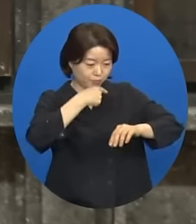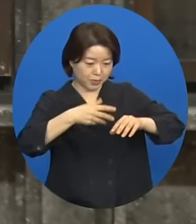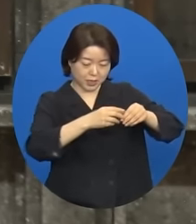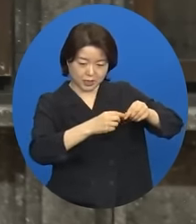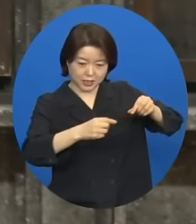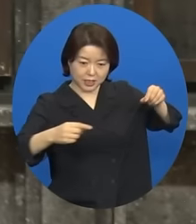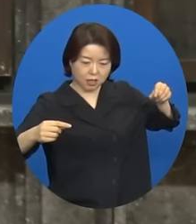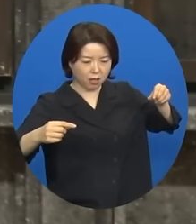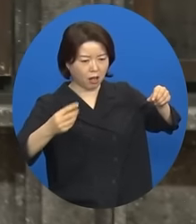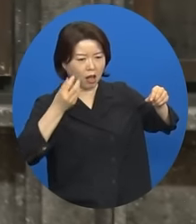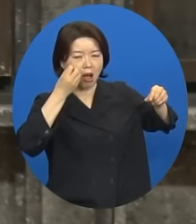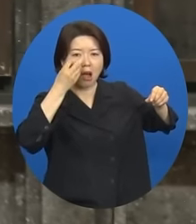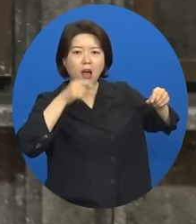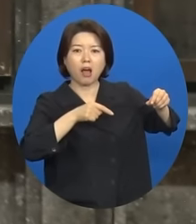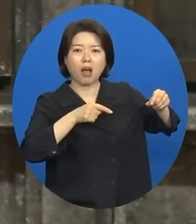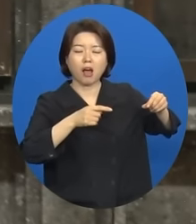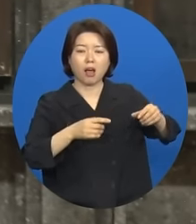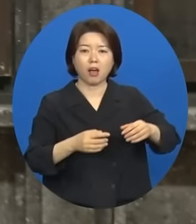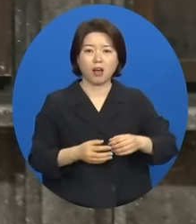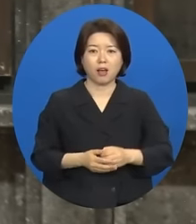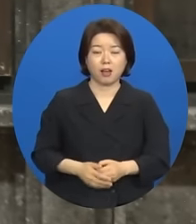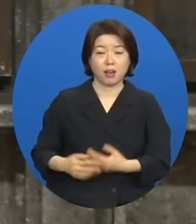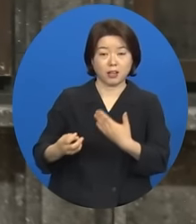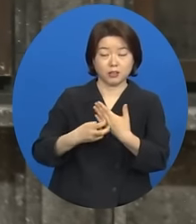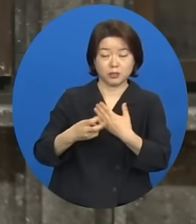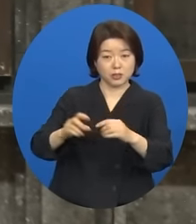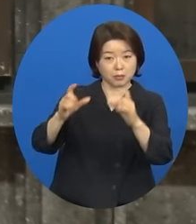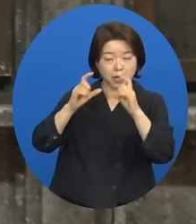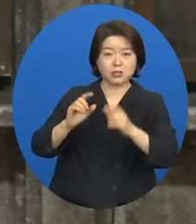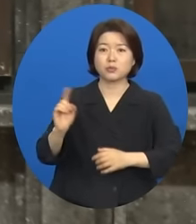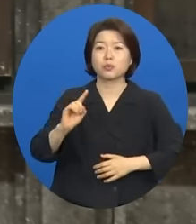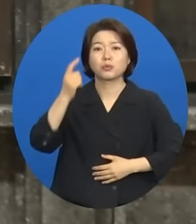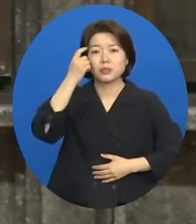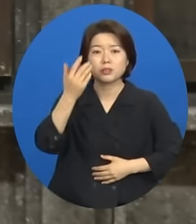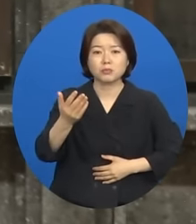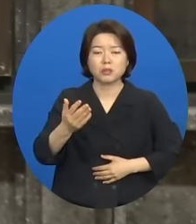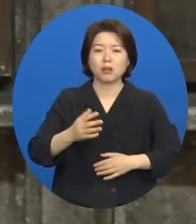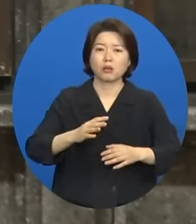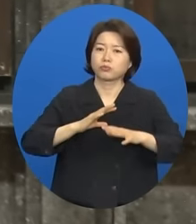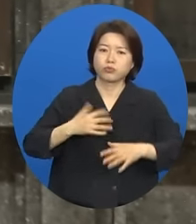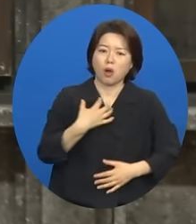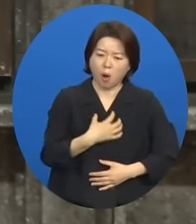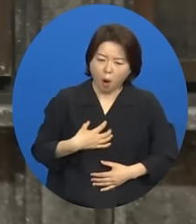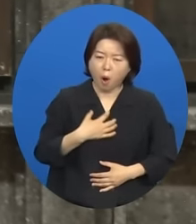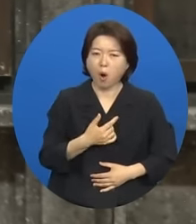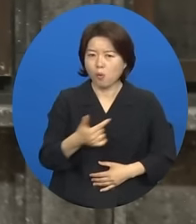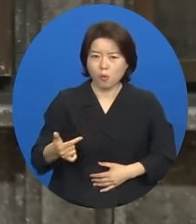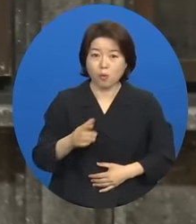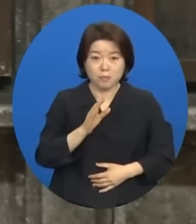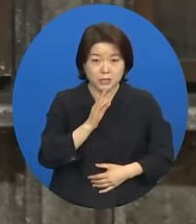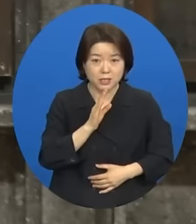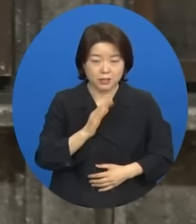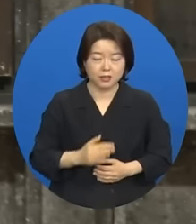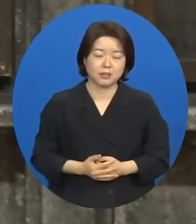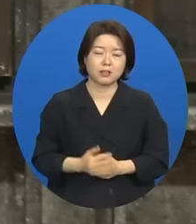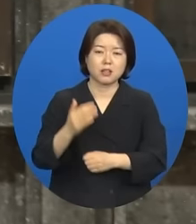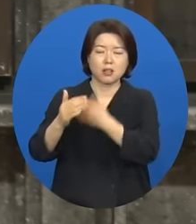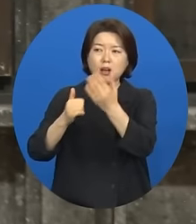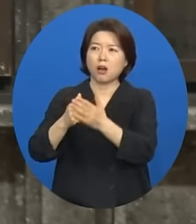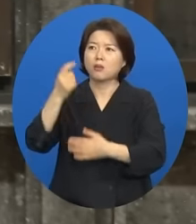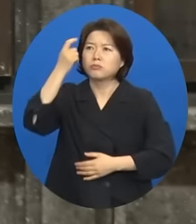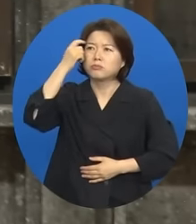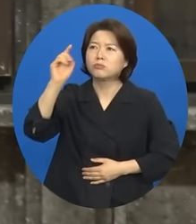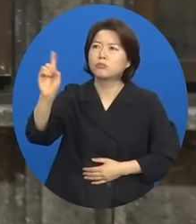이 소식을 들으면 여러분 어떻게 반응하시겠습니까? 두렵지 않겠습니까? 염려되지 않겠습니까? 하나님 어떻게 이러실